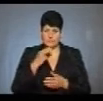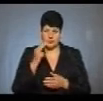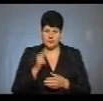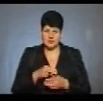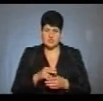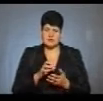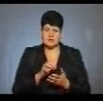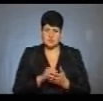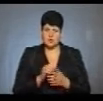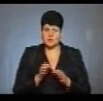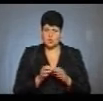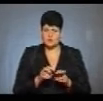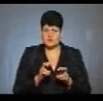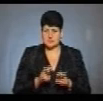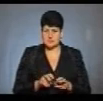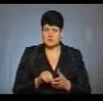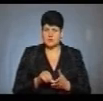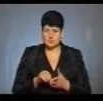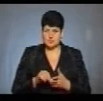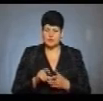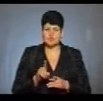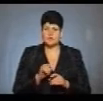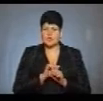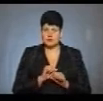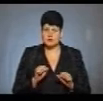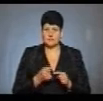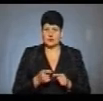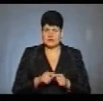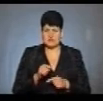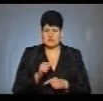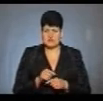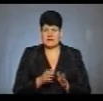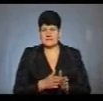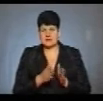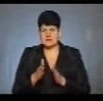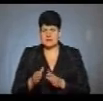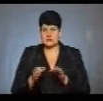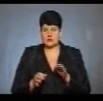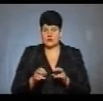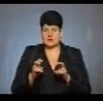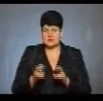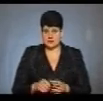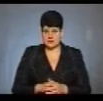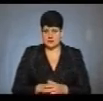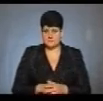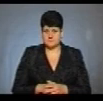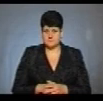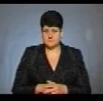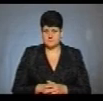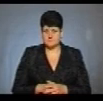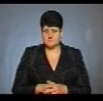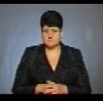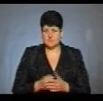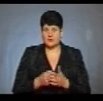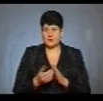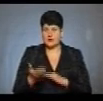залі судового засідання відсутній, що унеможливлює це відкласти судове засідання до